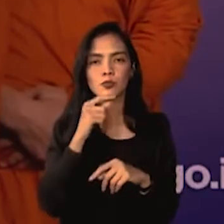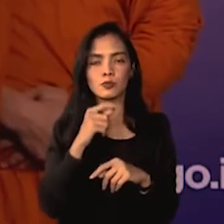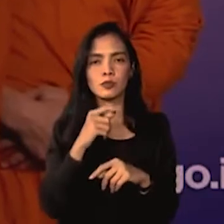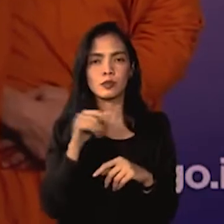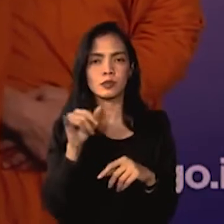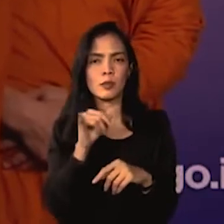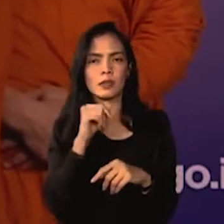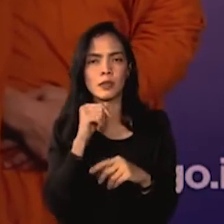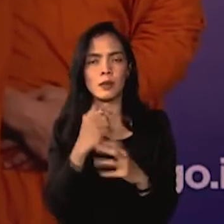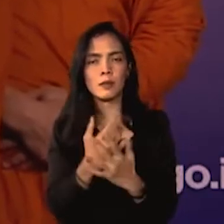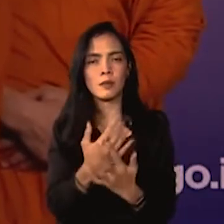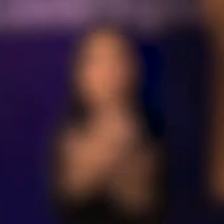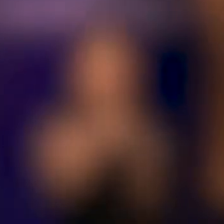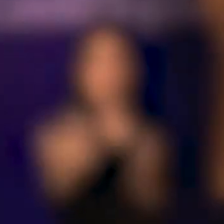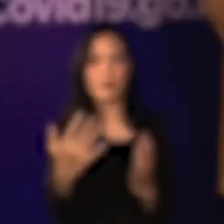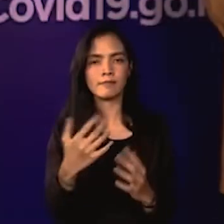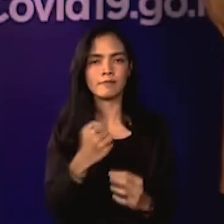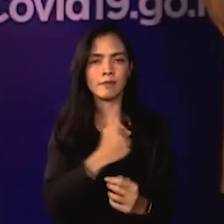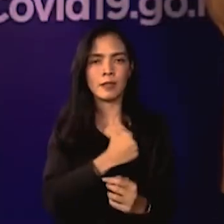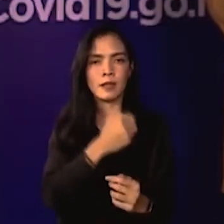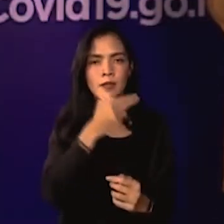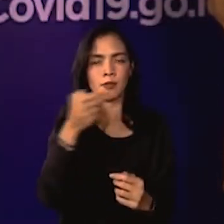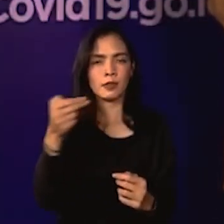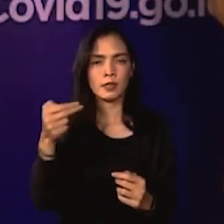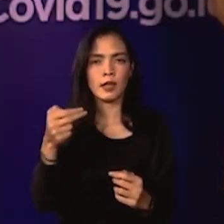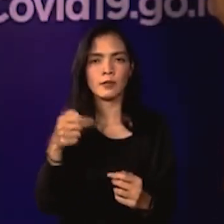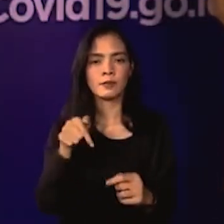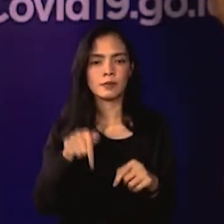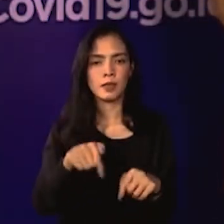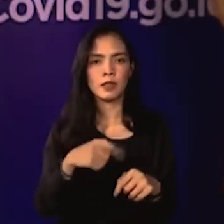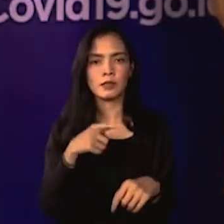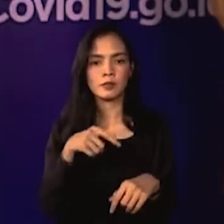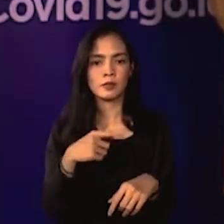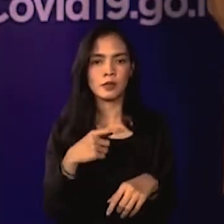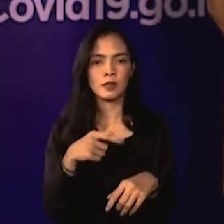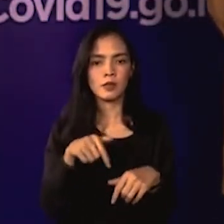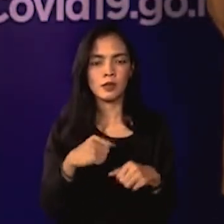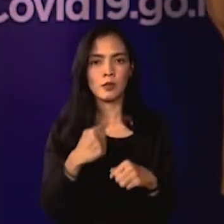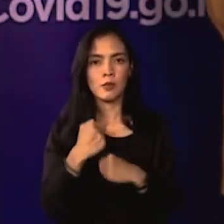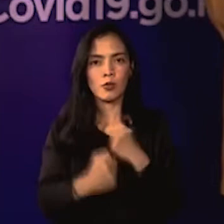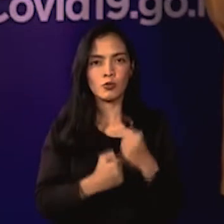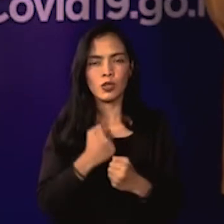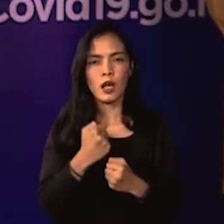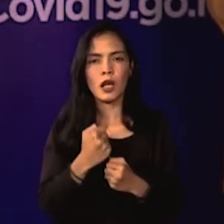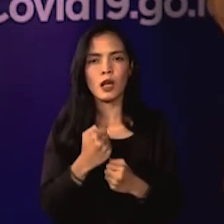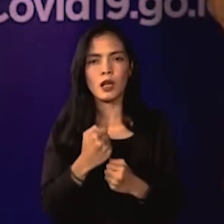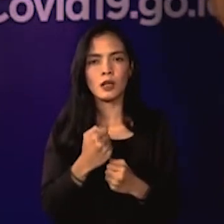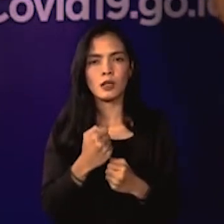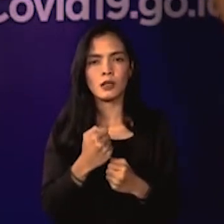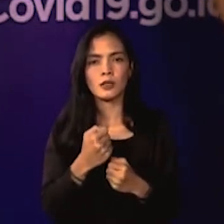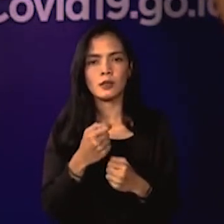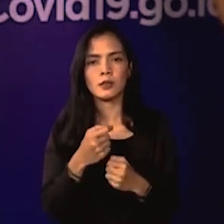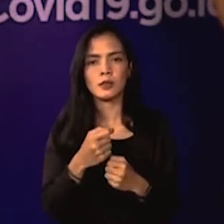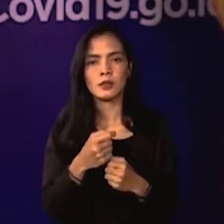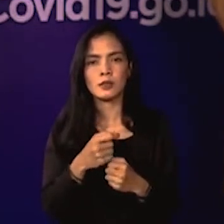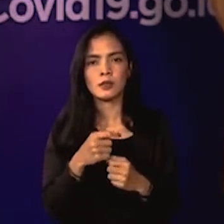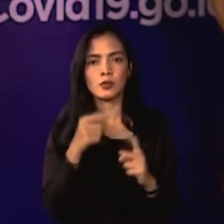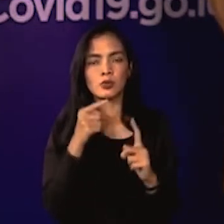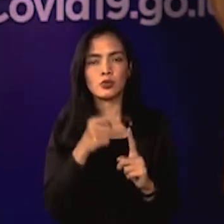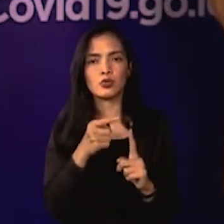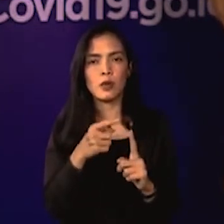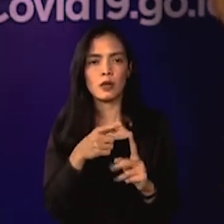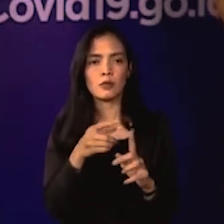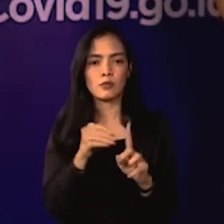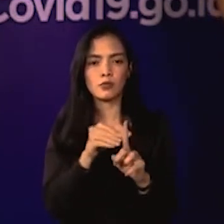kita. Apa yang kita lakukan adalah merupakan ikhtiar nyata untuk memutus